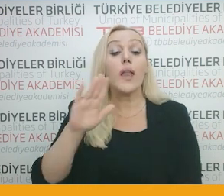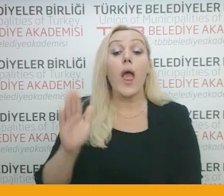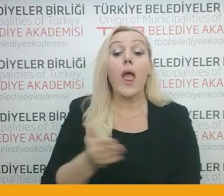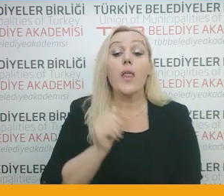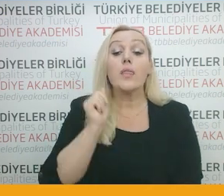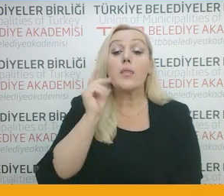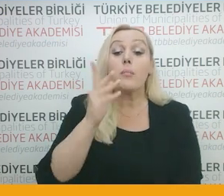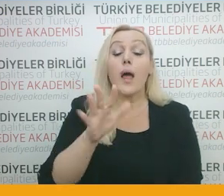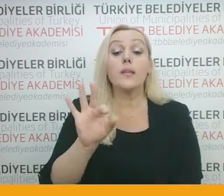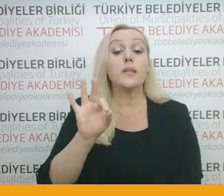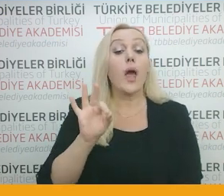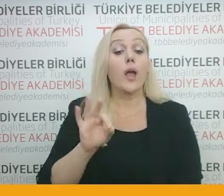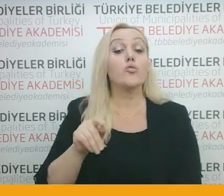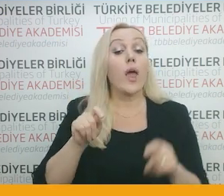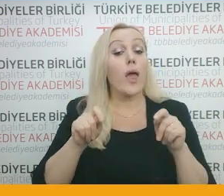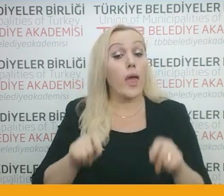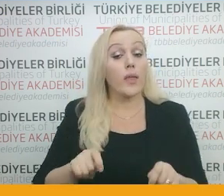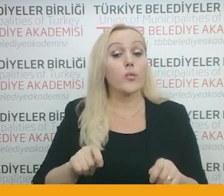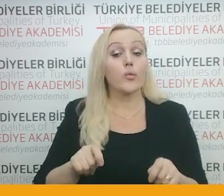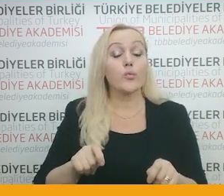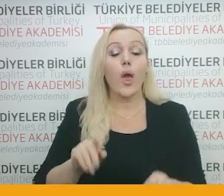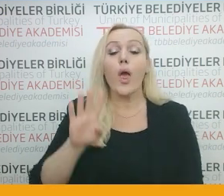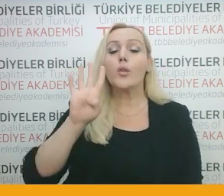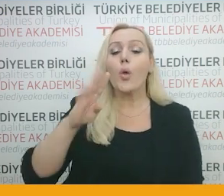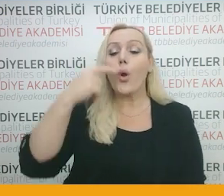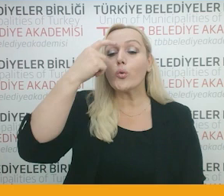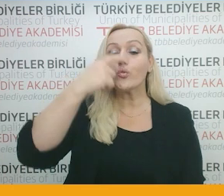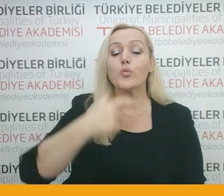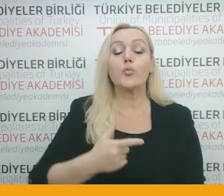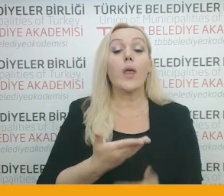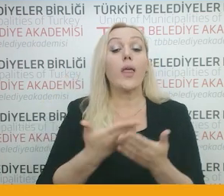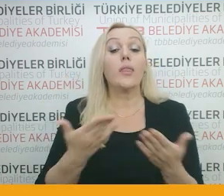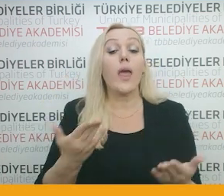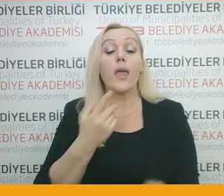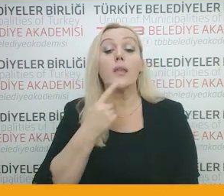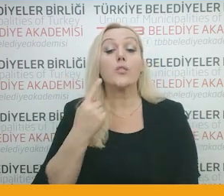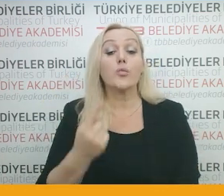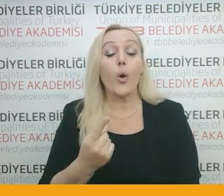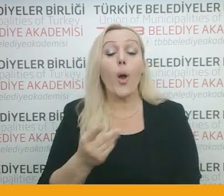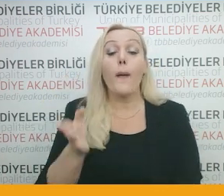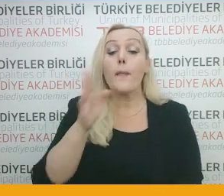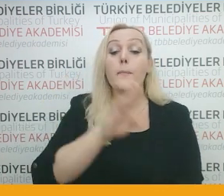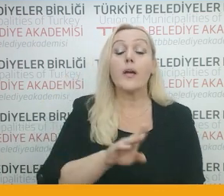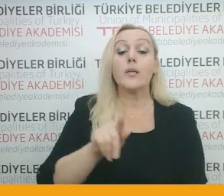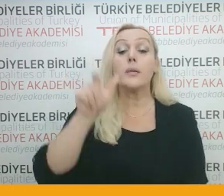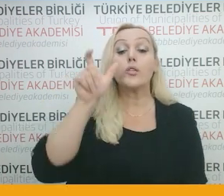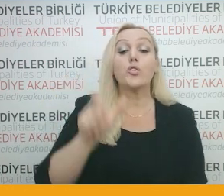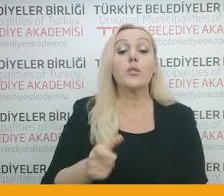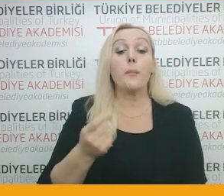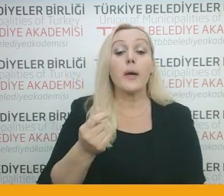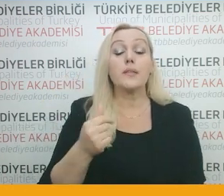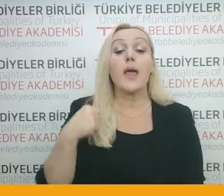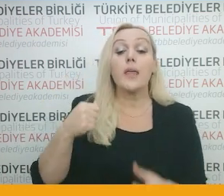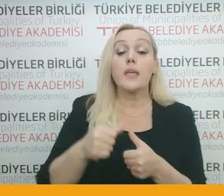pahalısını tercih edebiliyoruz. Dördüncü durumda ne diyor Friedman? Başkasına ait parayı başkası